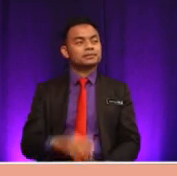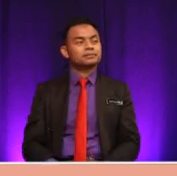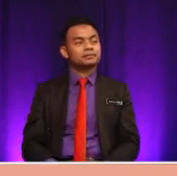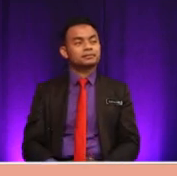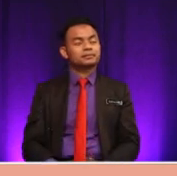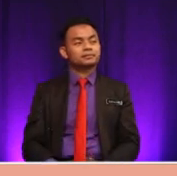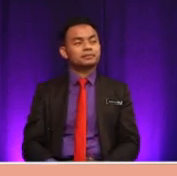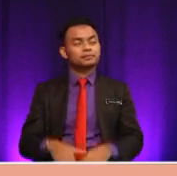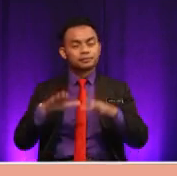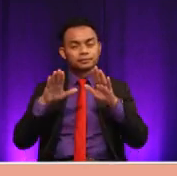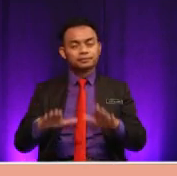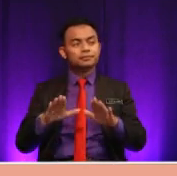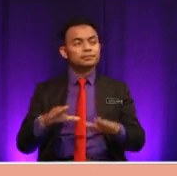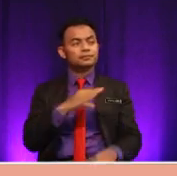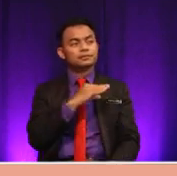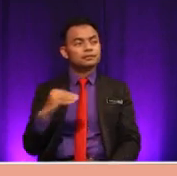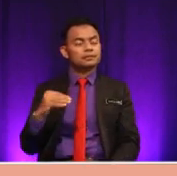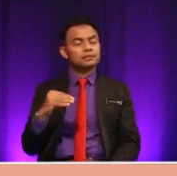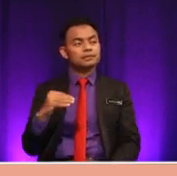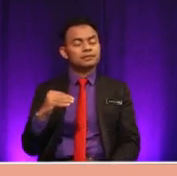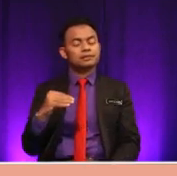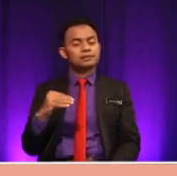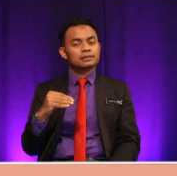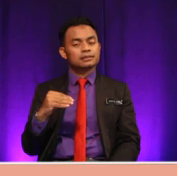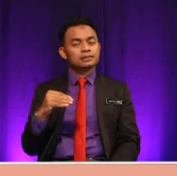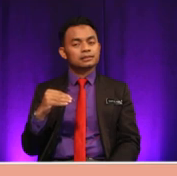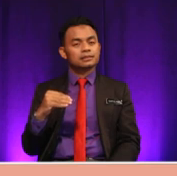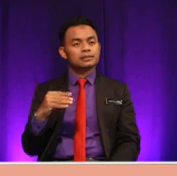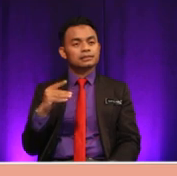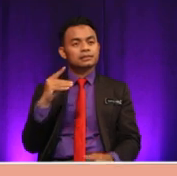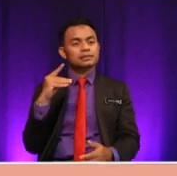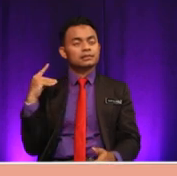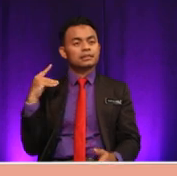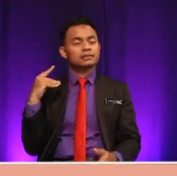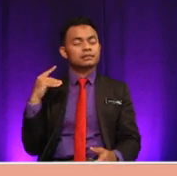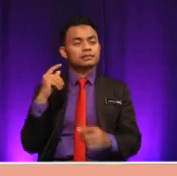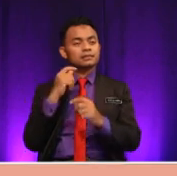dan komponen Adi adalah Daya tahannya